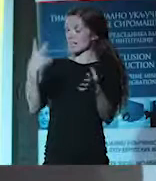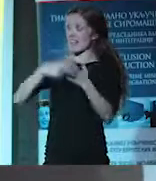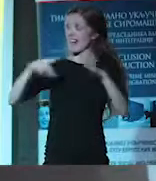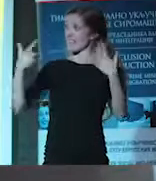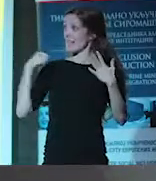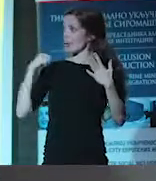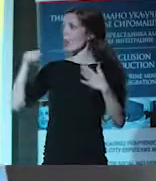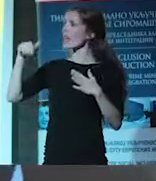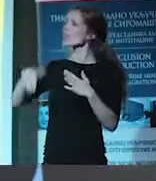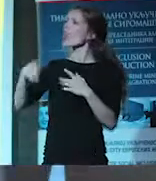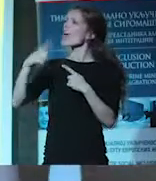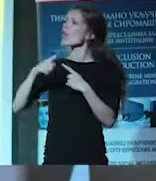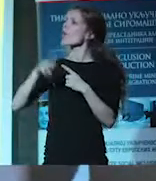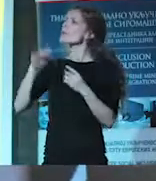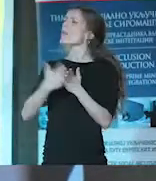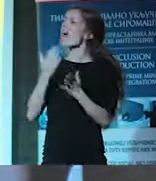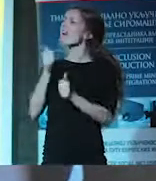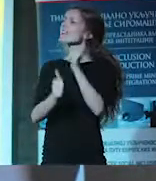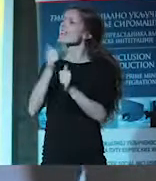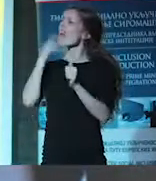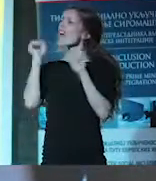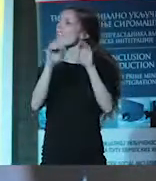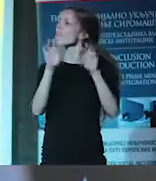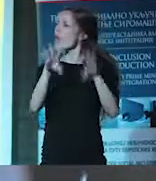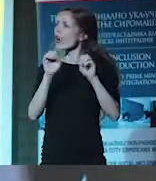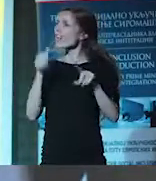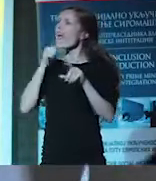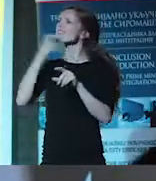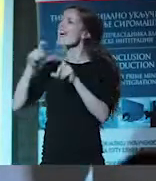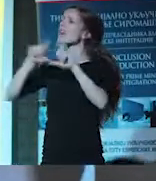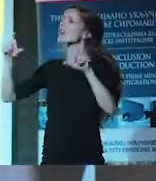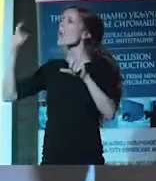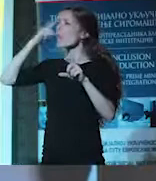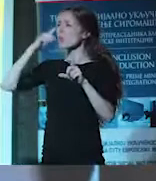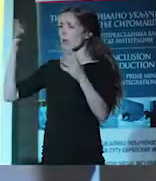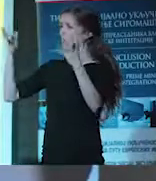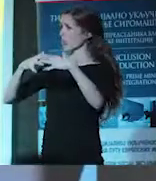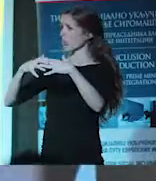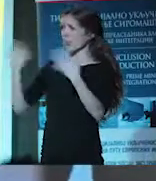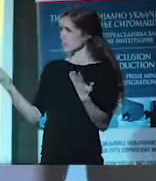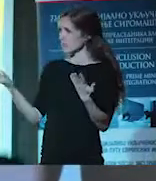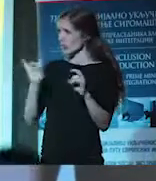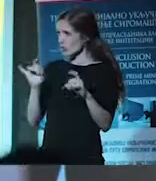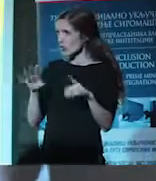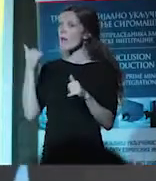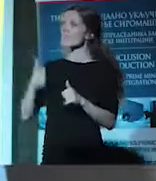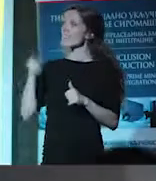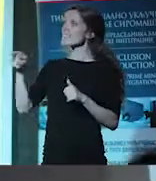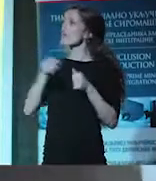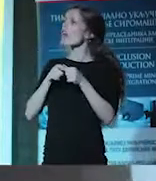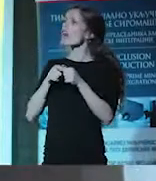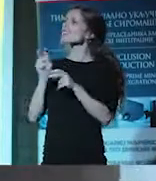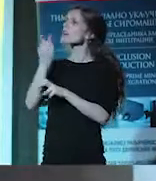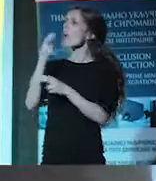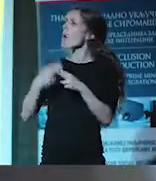Donjoj Toponici postojala je divlja deponija, staro je ronili dom kulture koji ničemu nije služio. Sada ime Kobra nosi iz karate